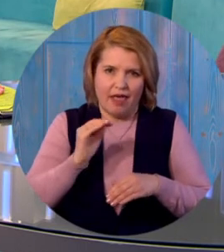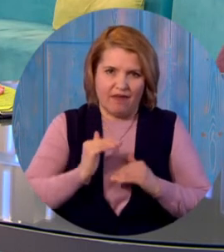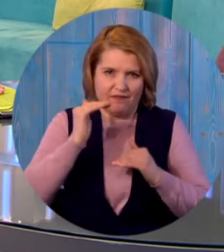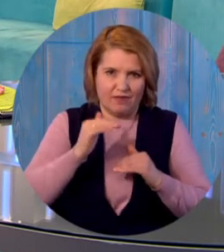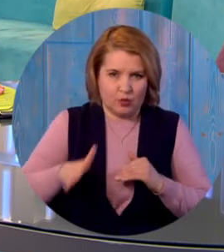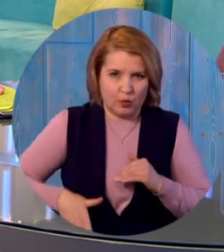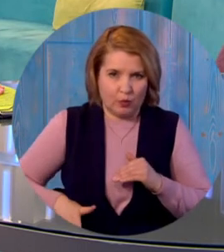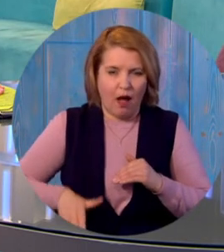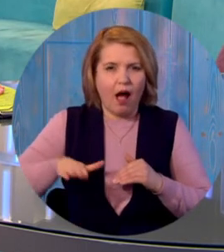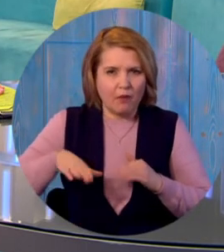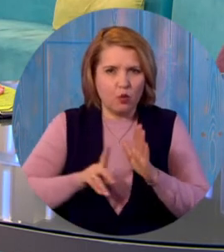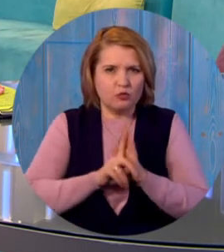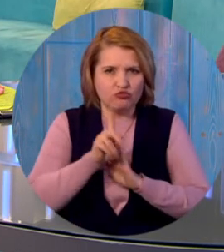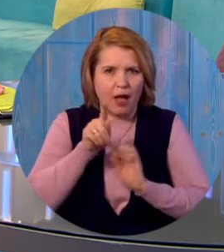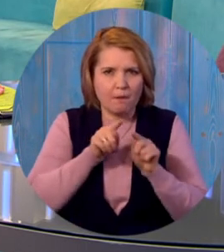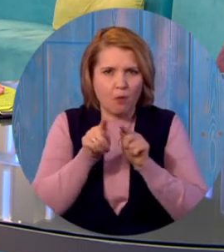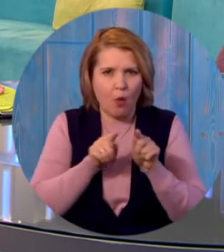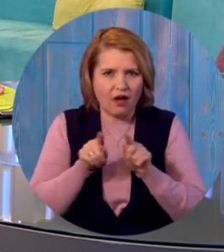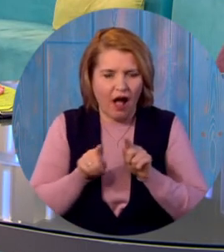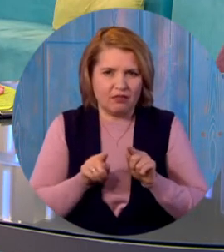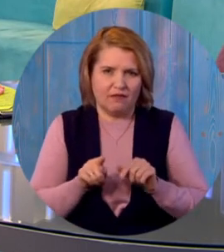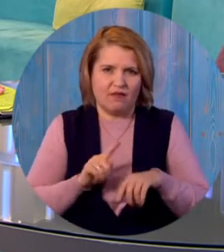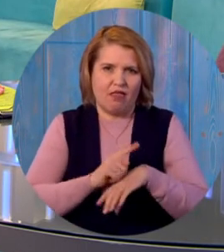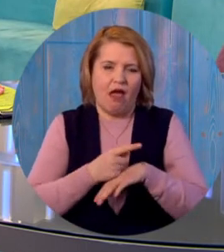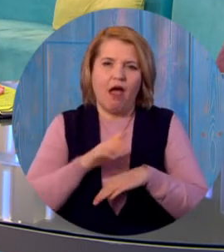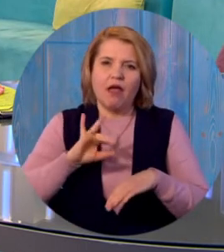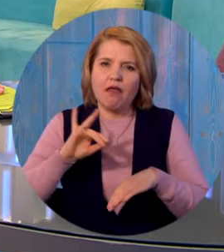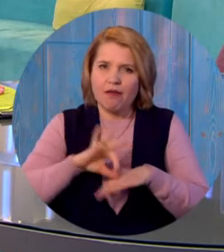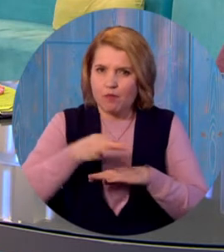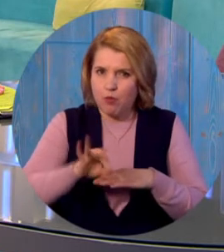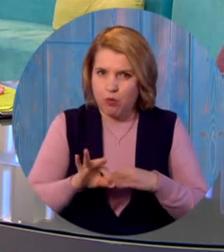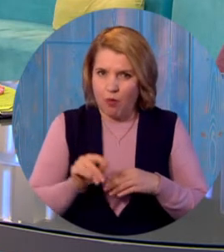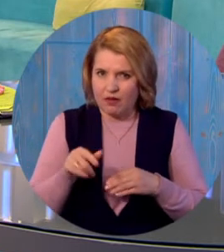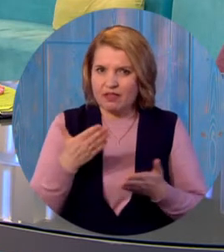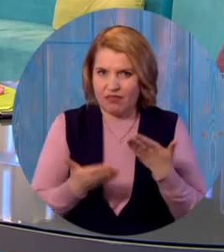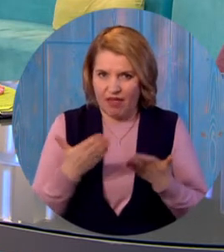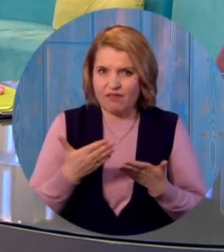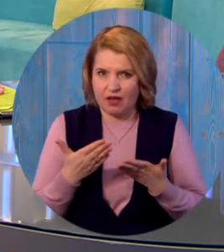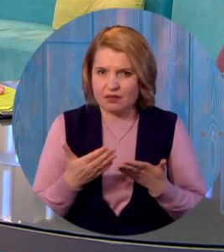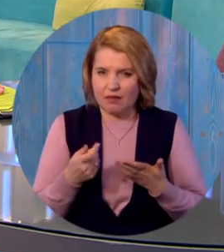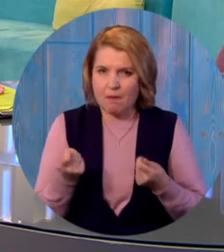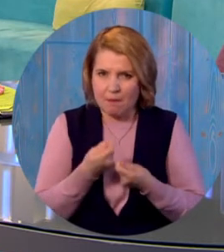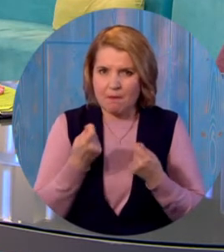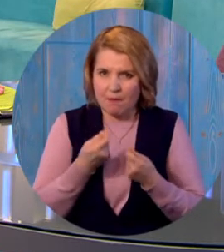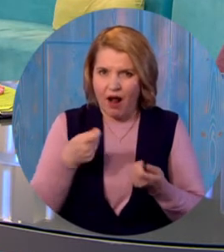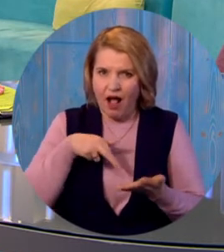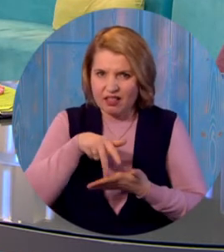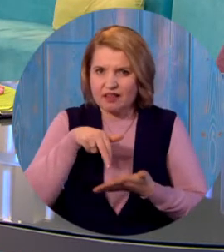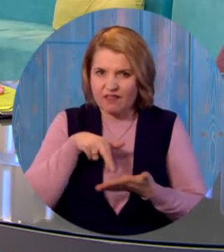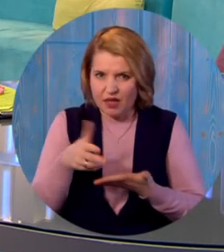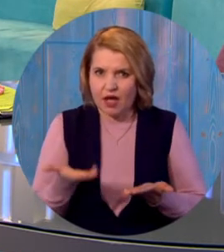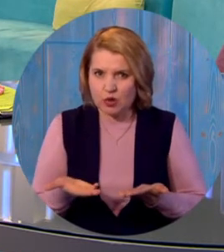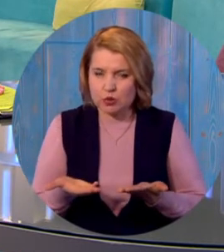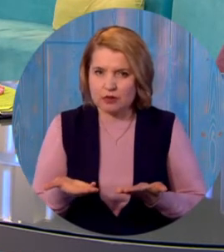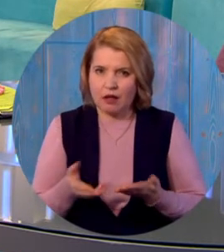потом идет покалывание и резкая боль. Но это, наверное, мало двигается. И как это можно